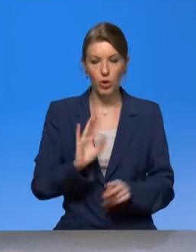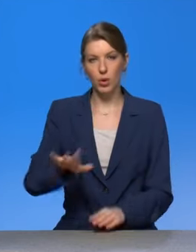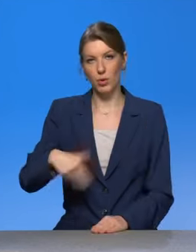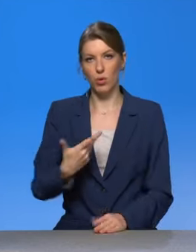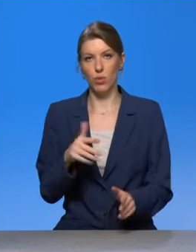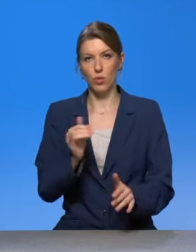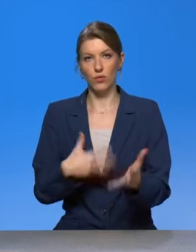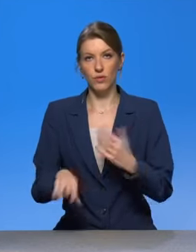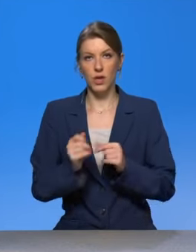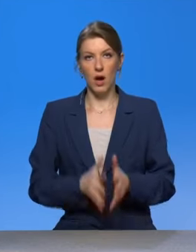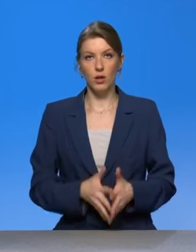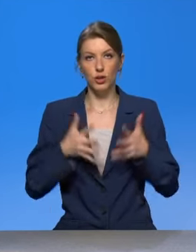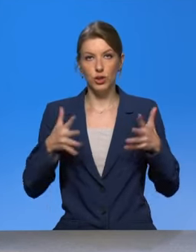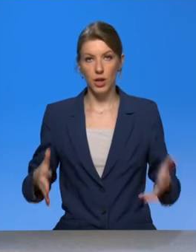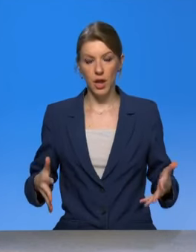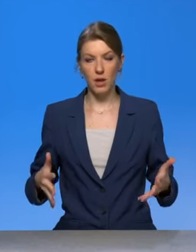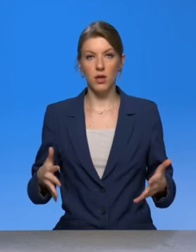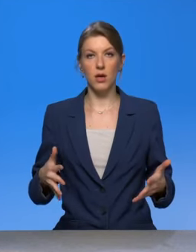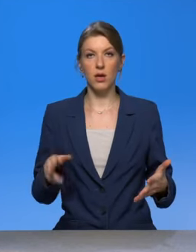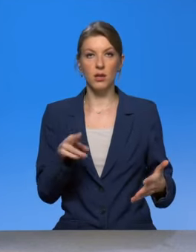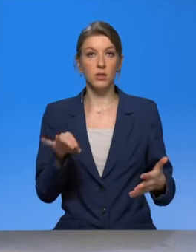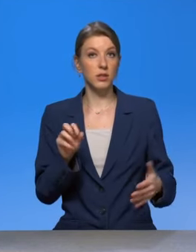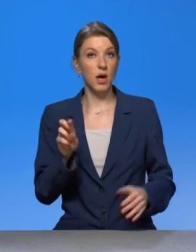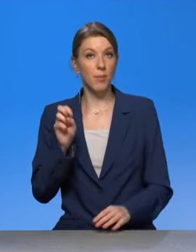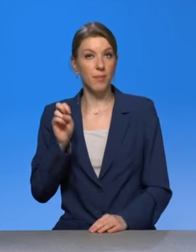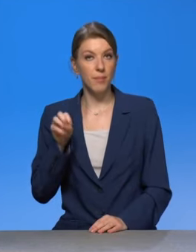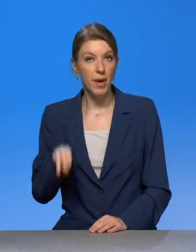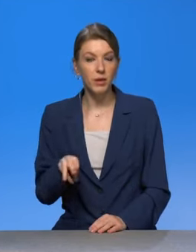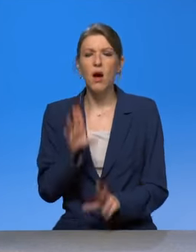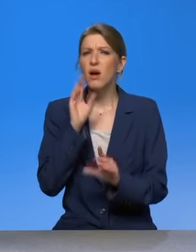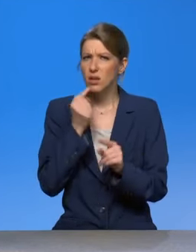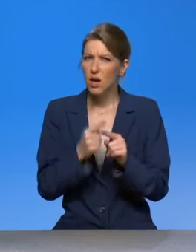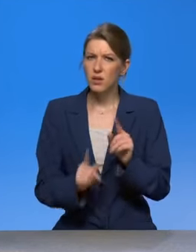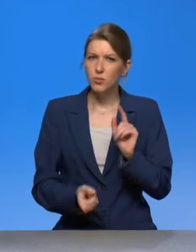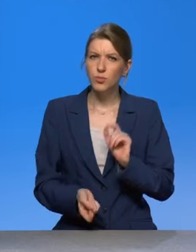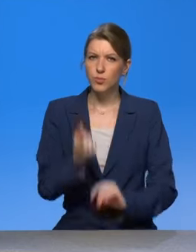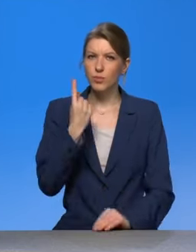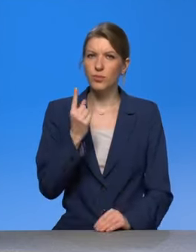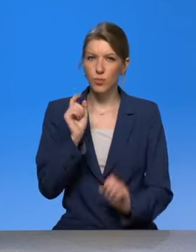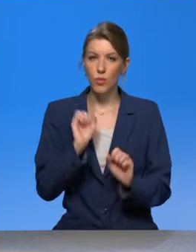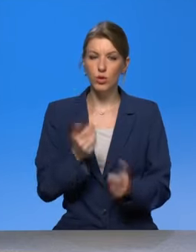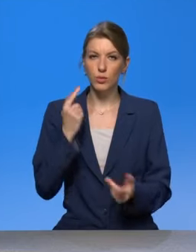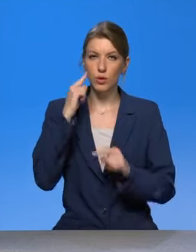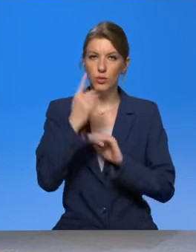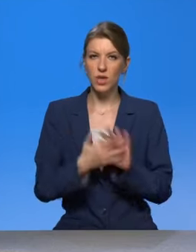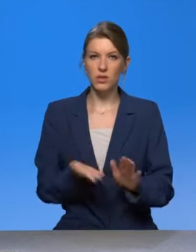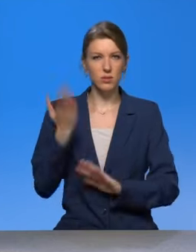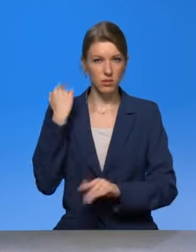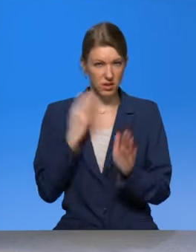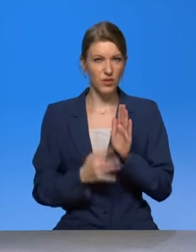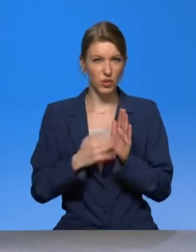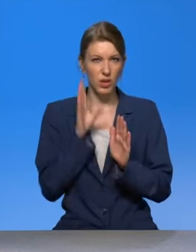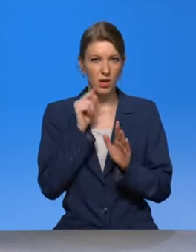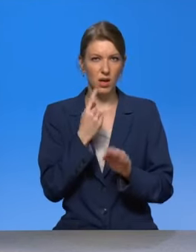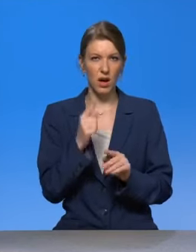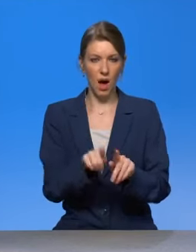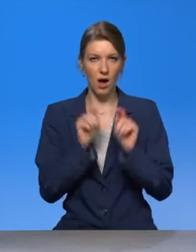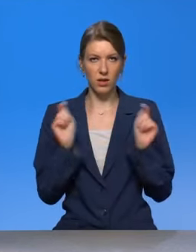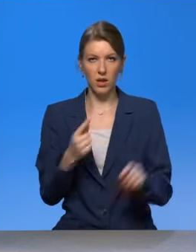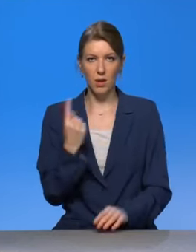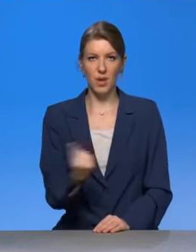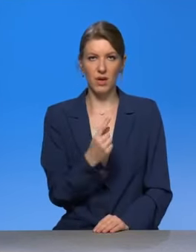жалко молодое поколение. А когда оно сформировалось, можем вычислить? Это 90-е, когда первый Макдональдс открылся, или когда? Или